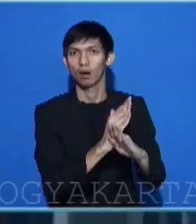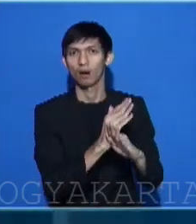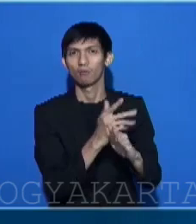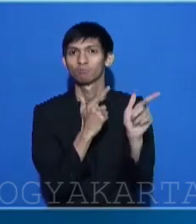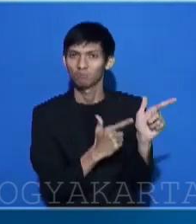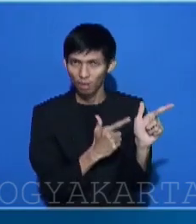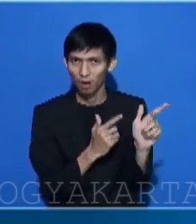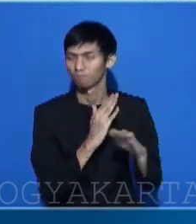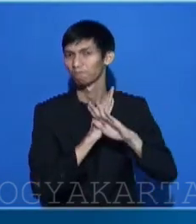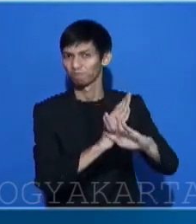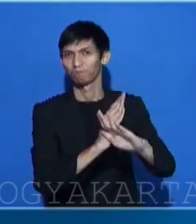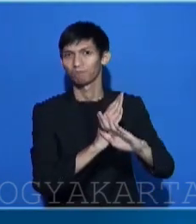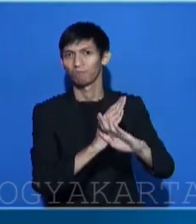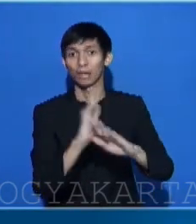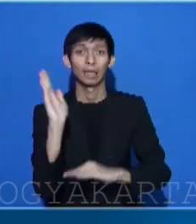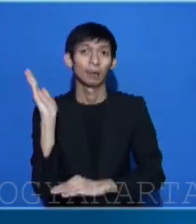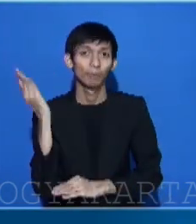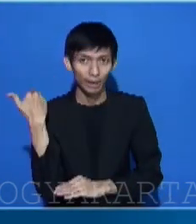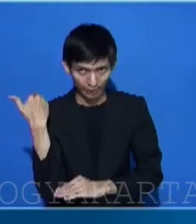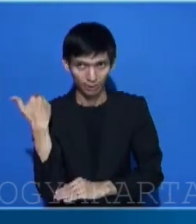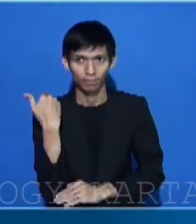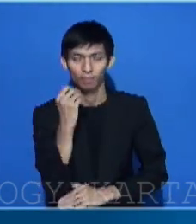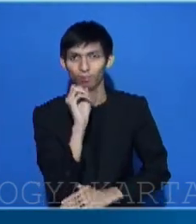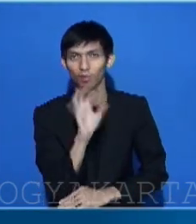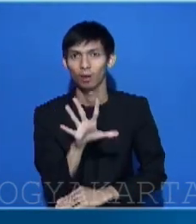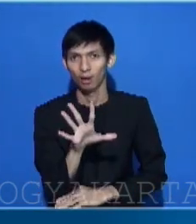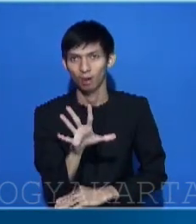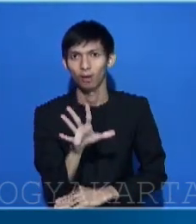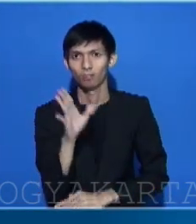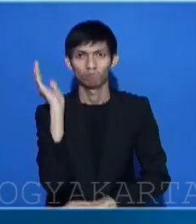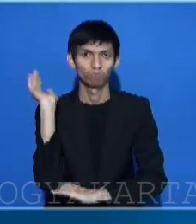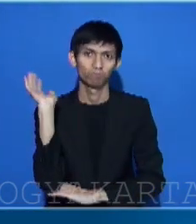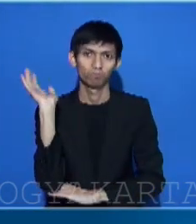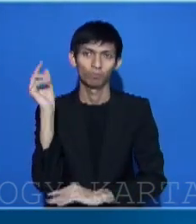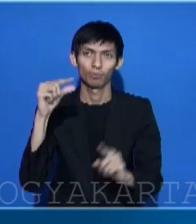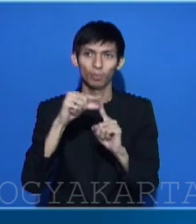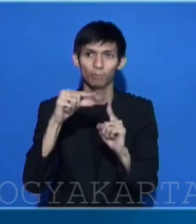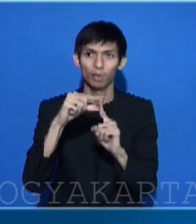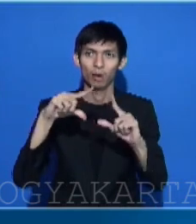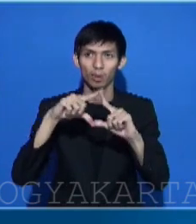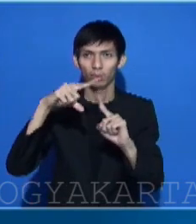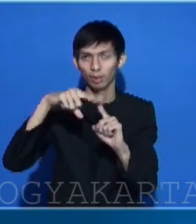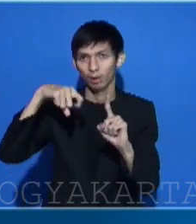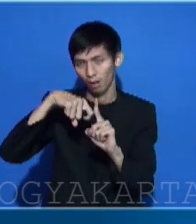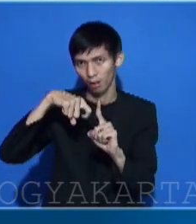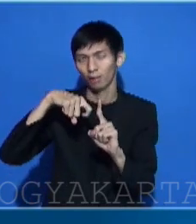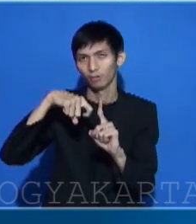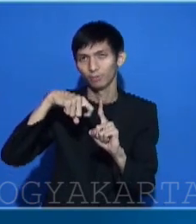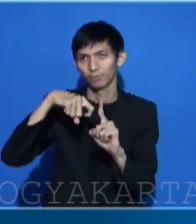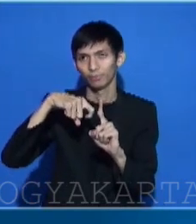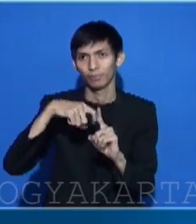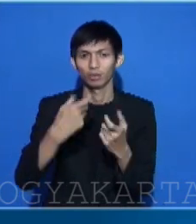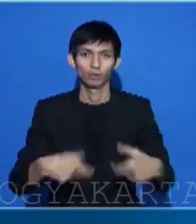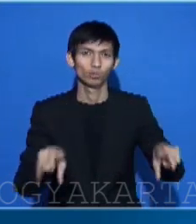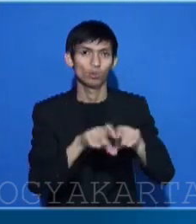Tadi disampaikan oleh teman narasumber dari PPATK, jadi sejalan dengan peningkatan